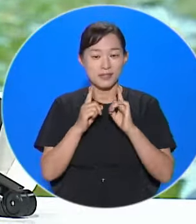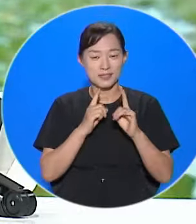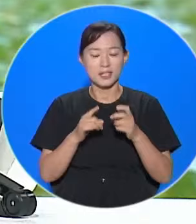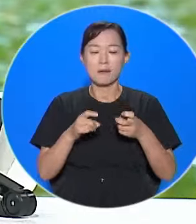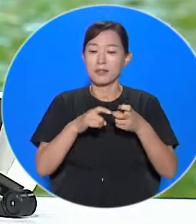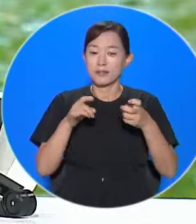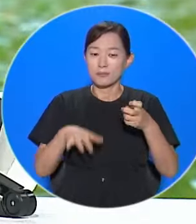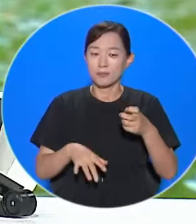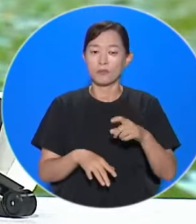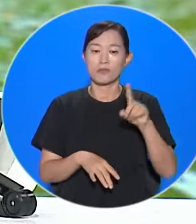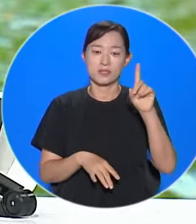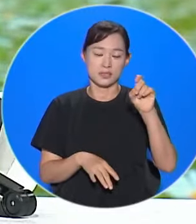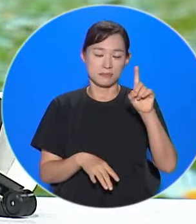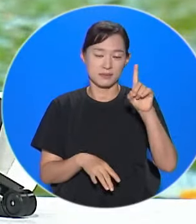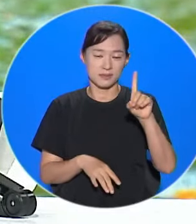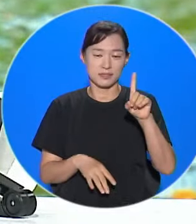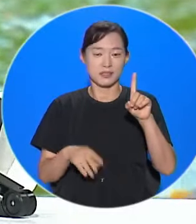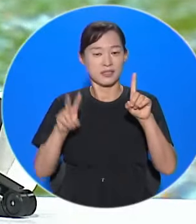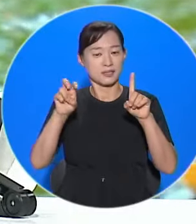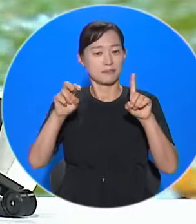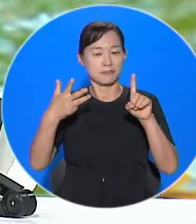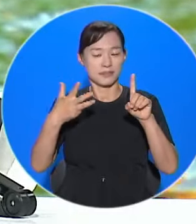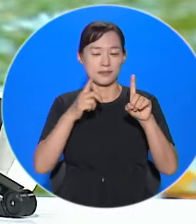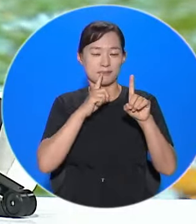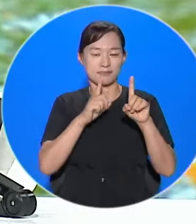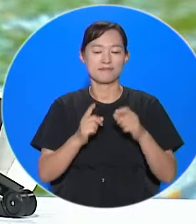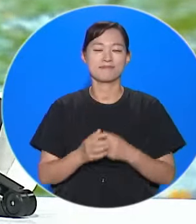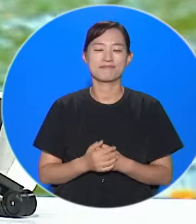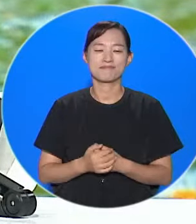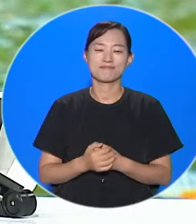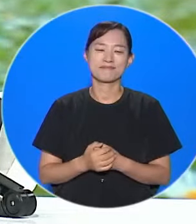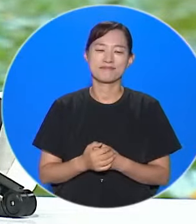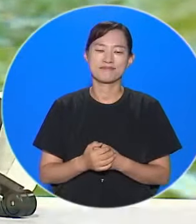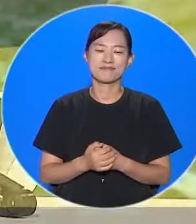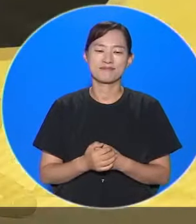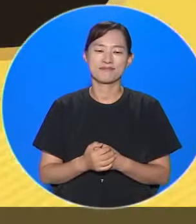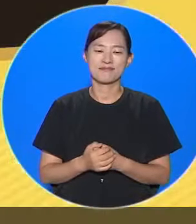말씀은 마태복음 11장 28절 말씀입니다.